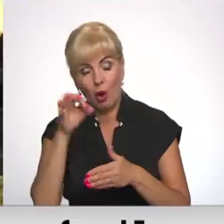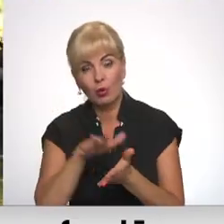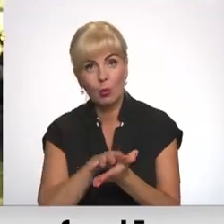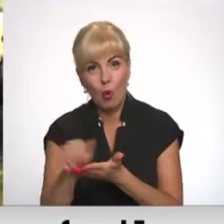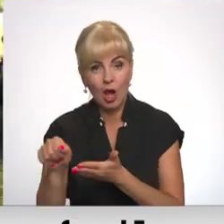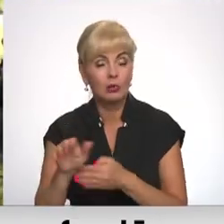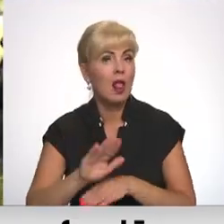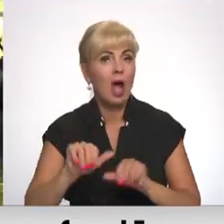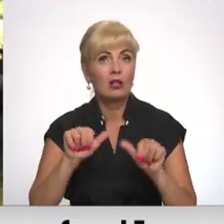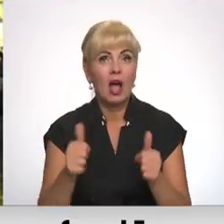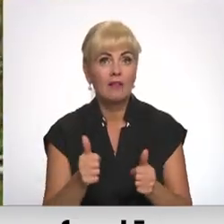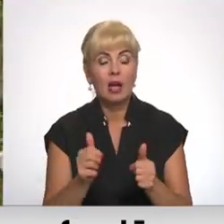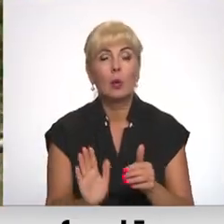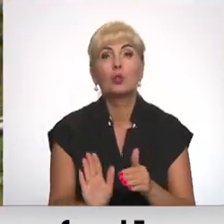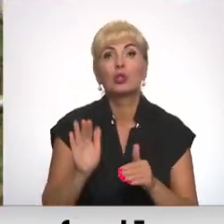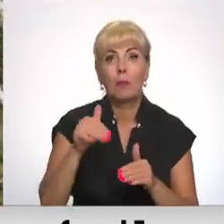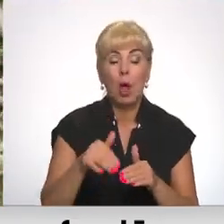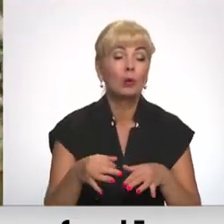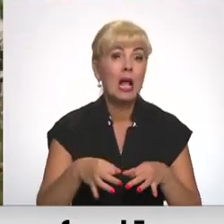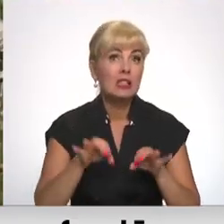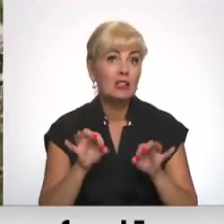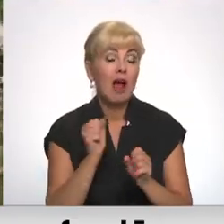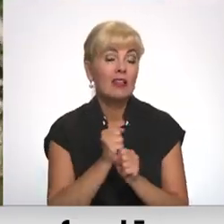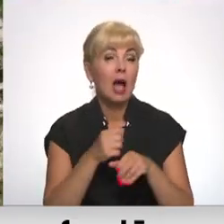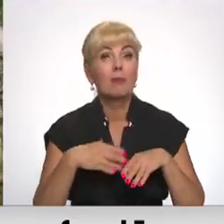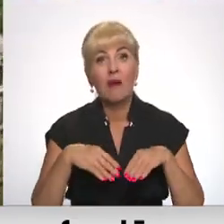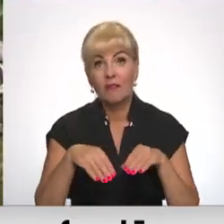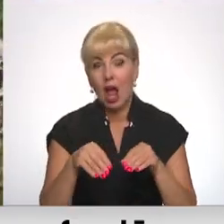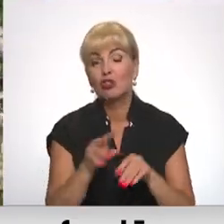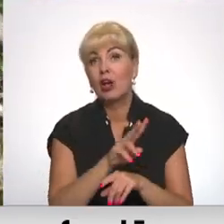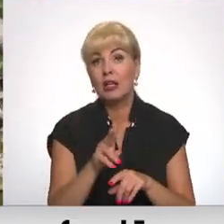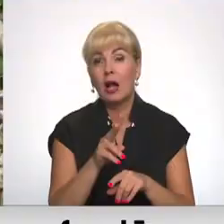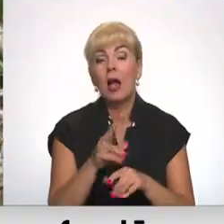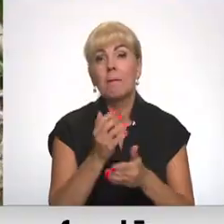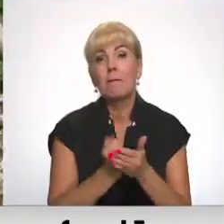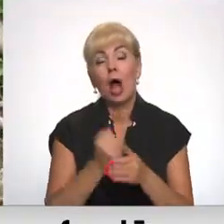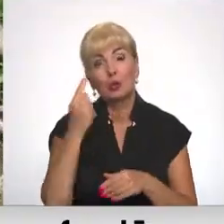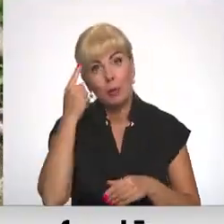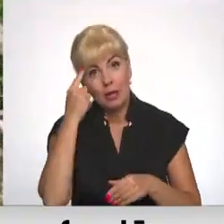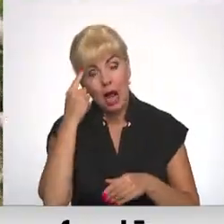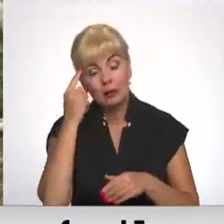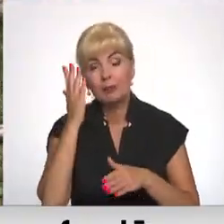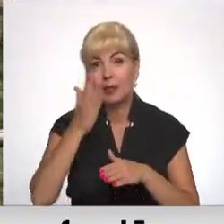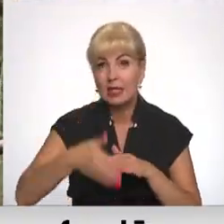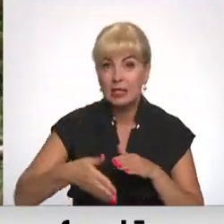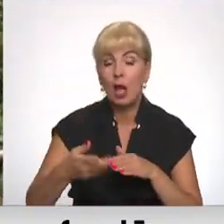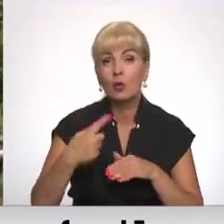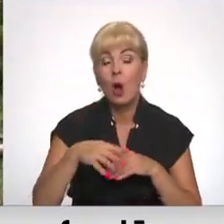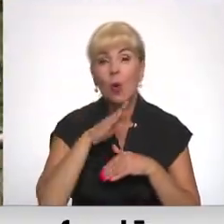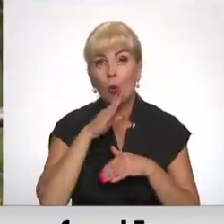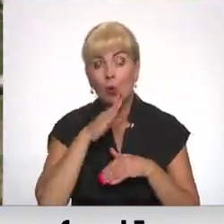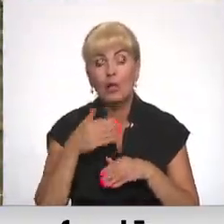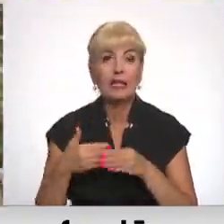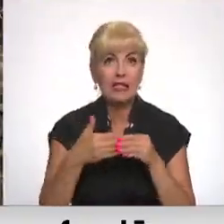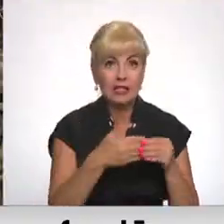lai neveidotos šis te uzpludinājums. Svarīgi šī darba veikšanā esot arī paturēt prātā, ka izzāģētie un no ūdens izvilktie